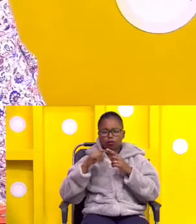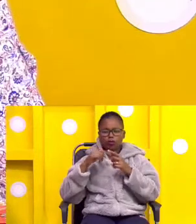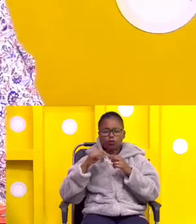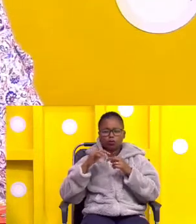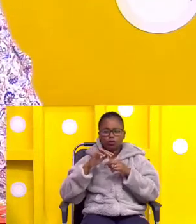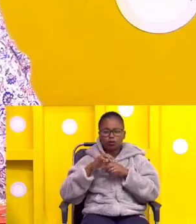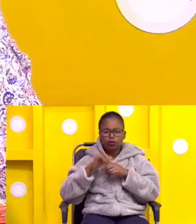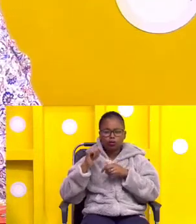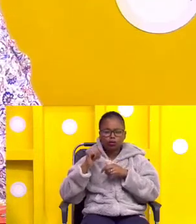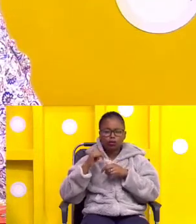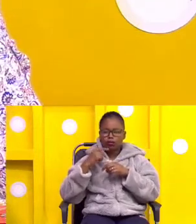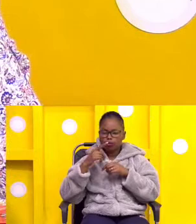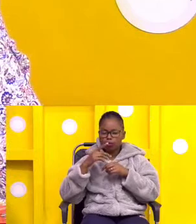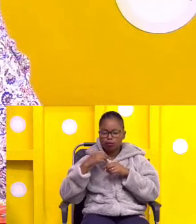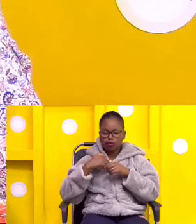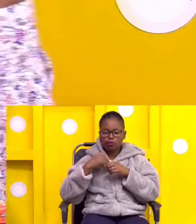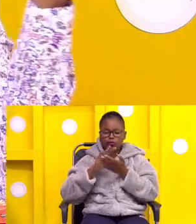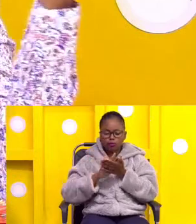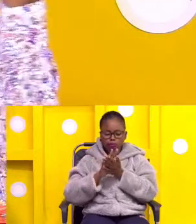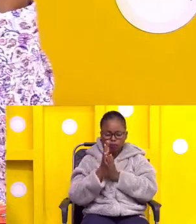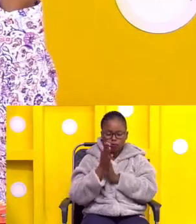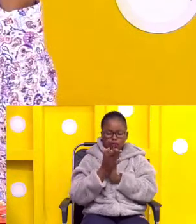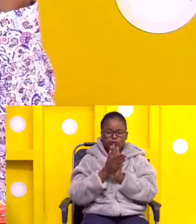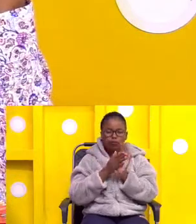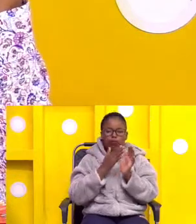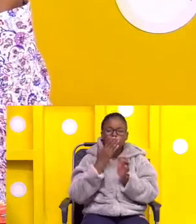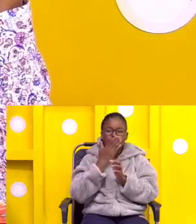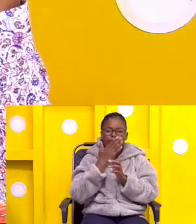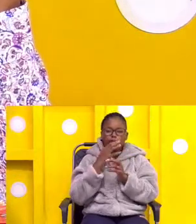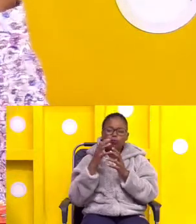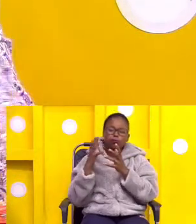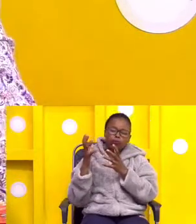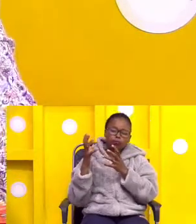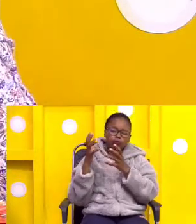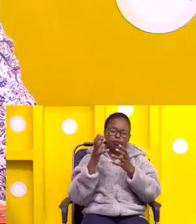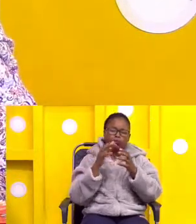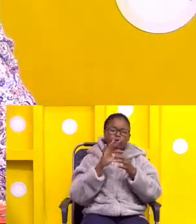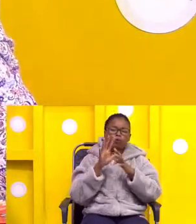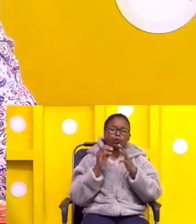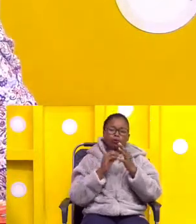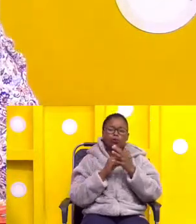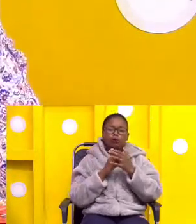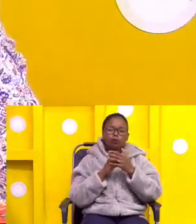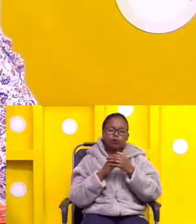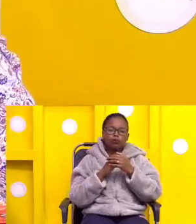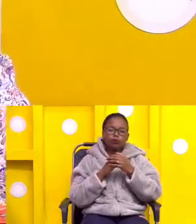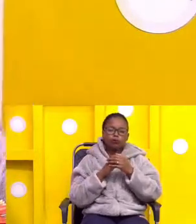nimewaambia umenipaka mafuta nikaenda nikawachukua wote